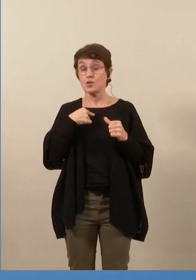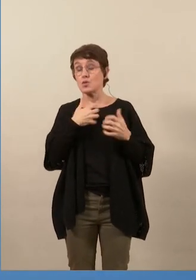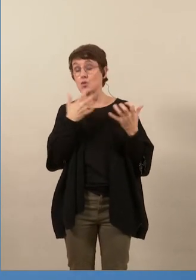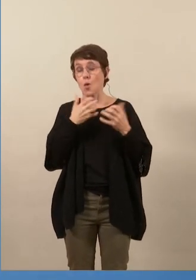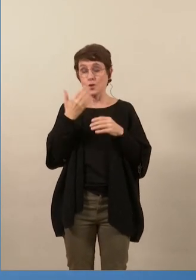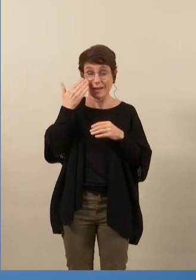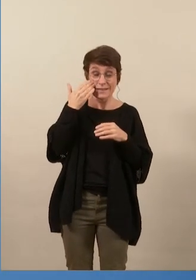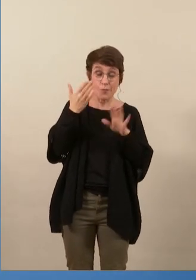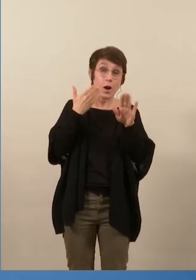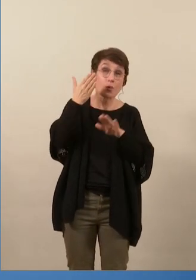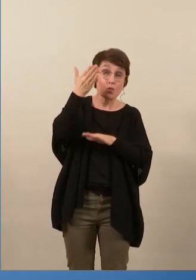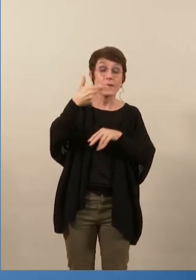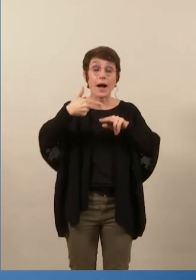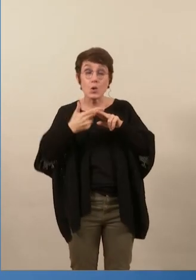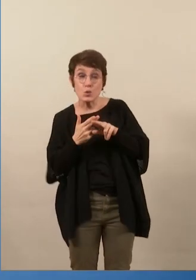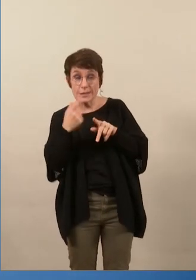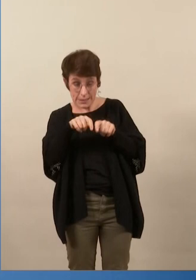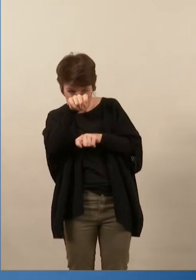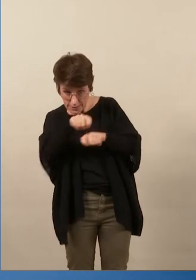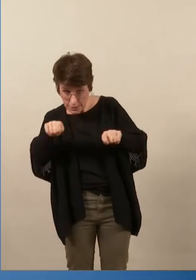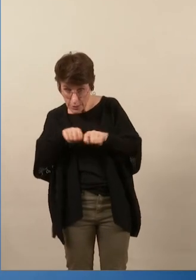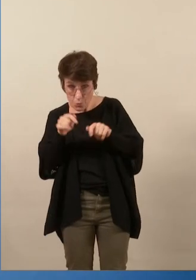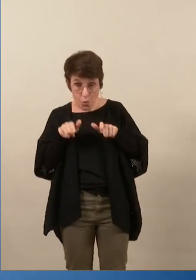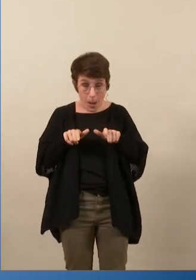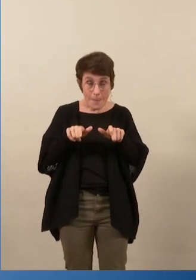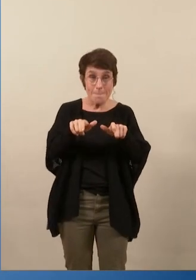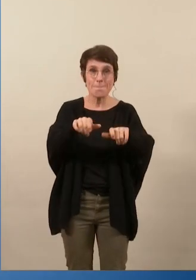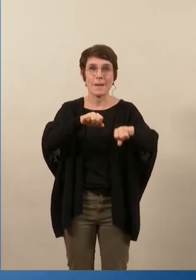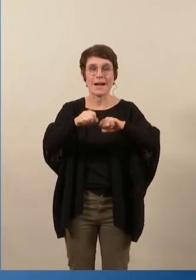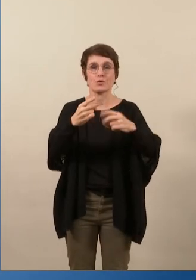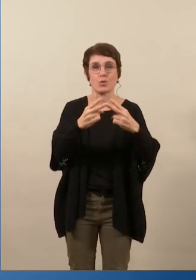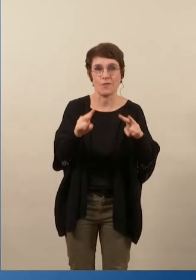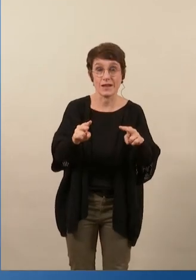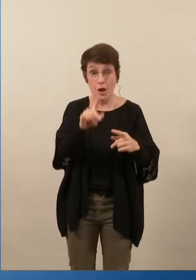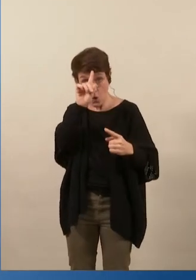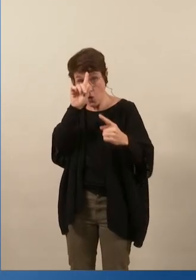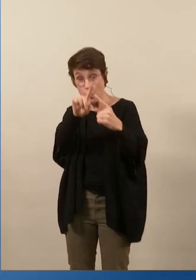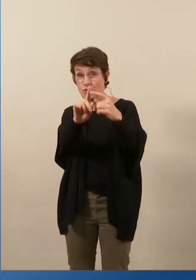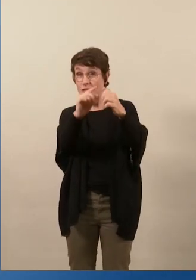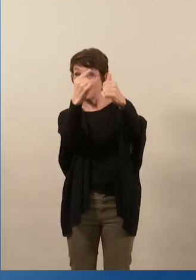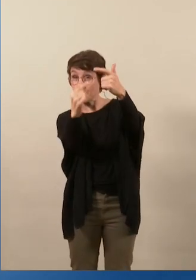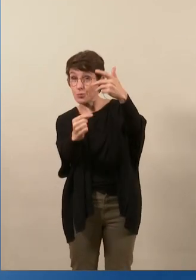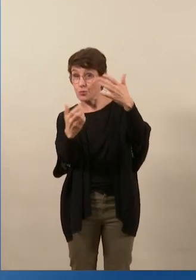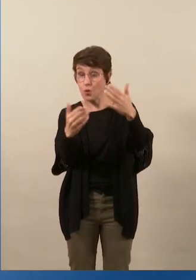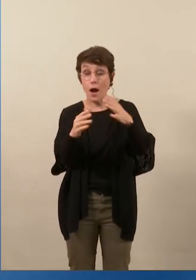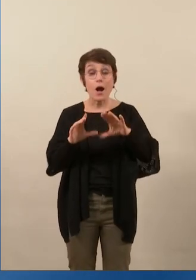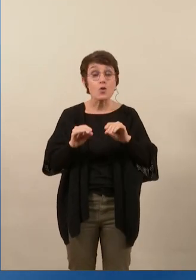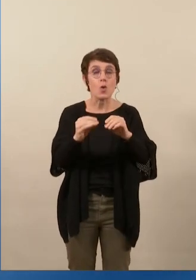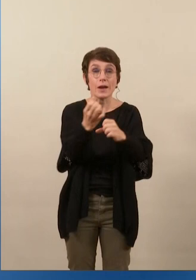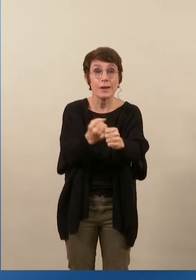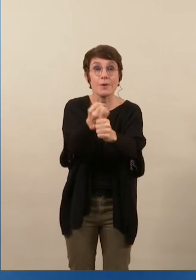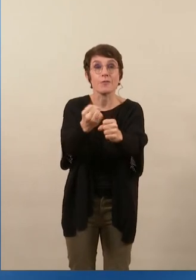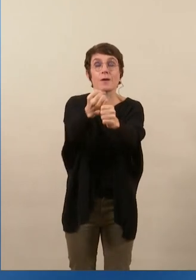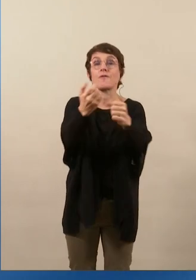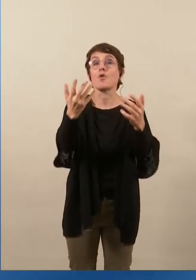de suivre avec attention les actions de la ville les objectifs qu'ell se fixent et leur réalisation en faveur de